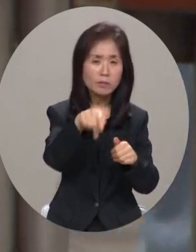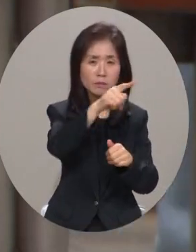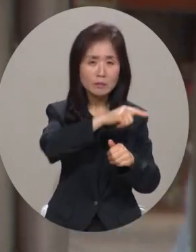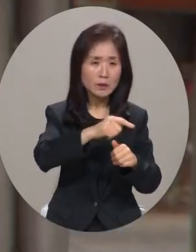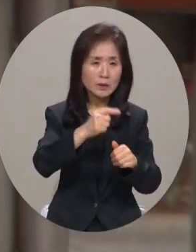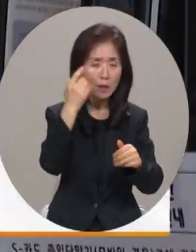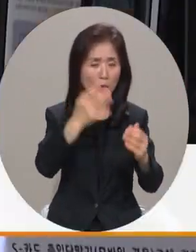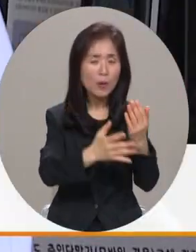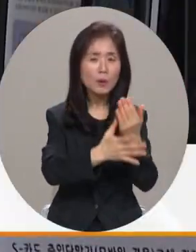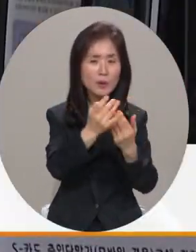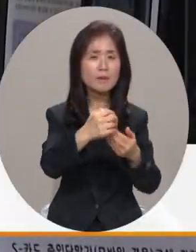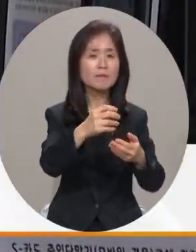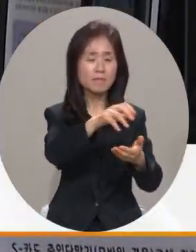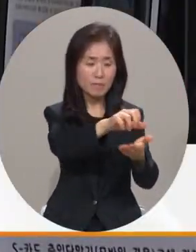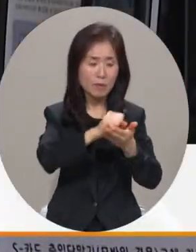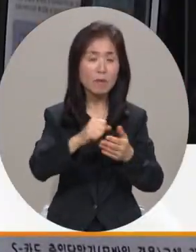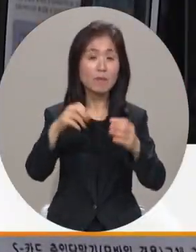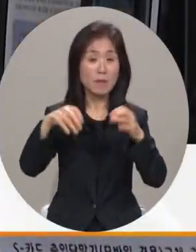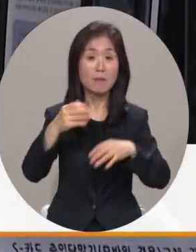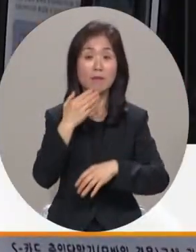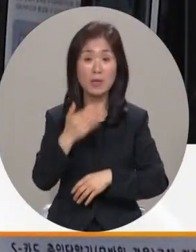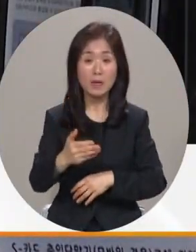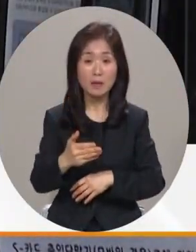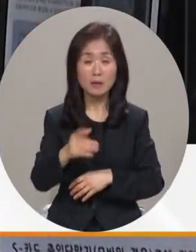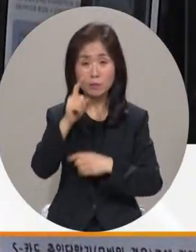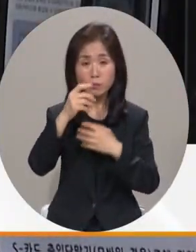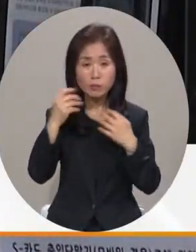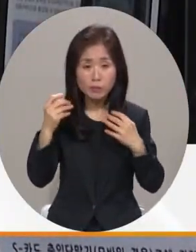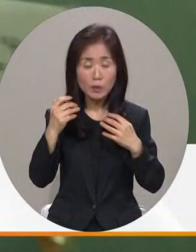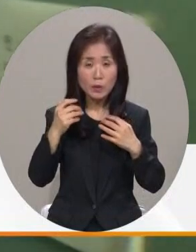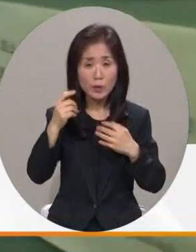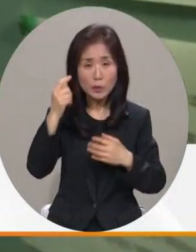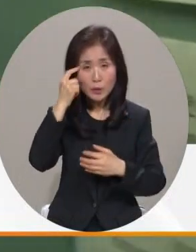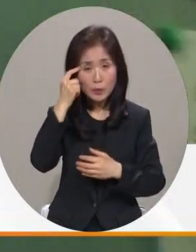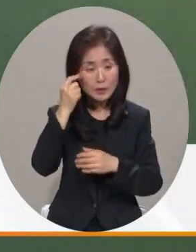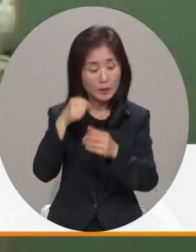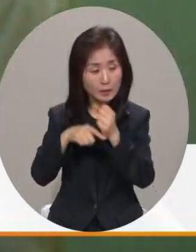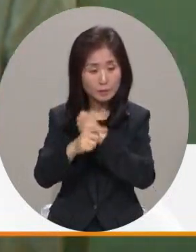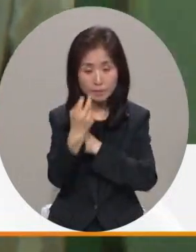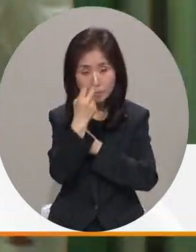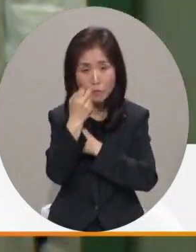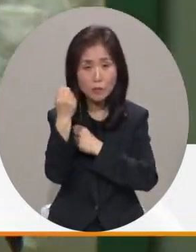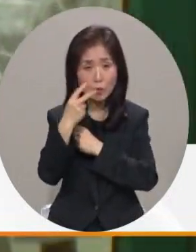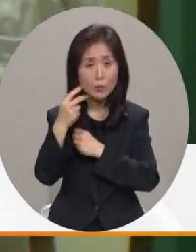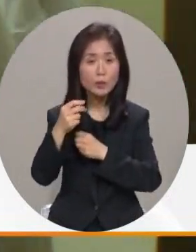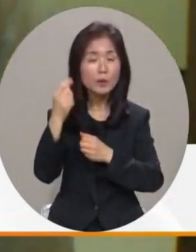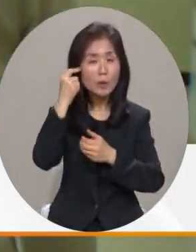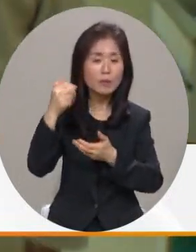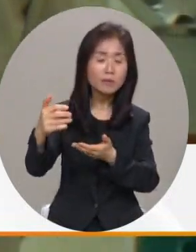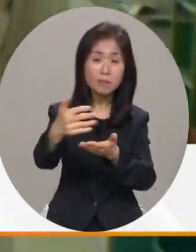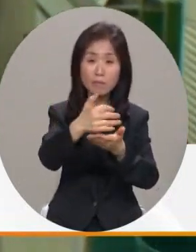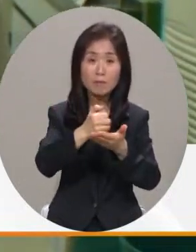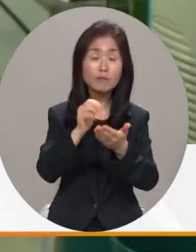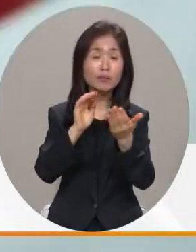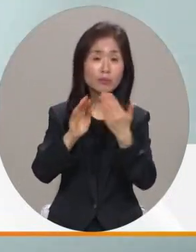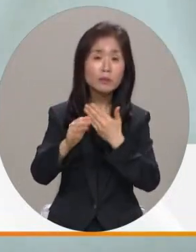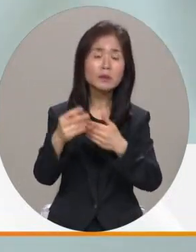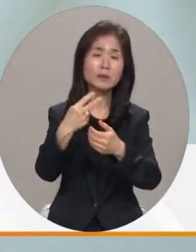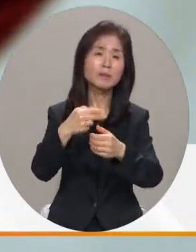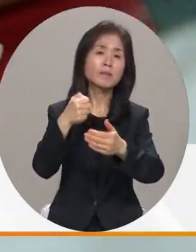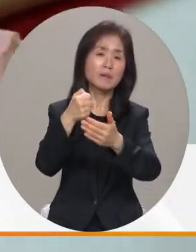정부가 연구 결과물을 검토하고 여론 수렴 거쳐 증원 규모 2천명을 도출한만큼이 결정을